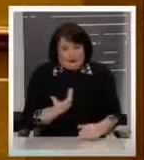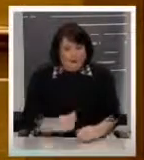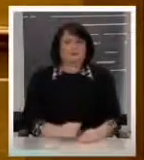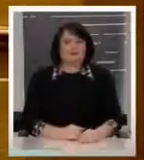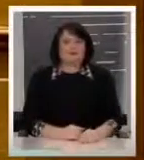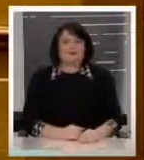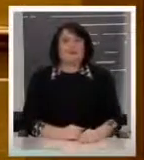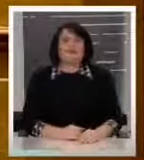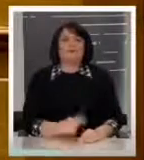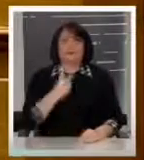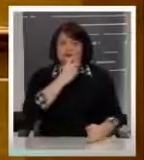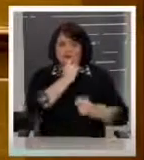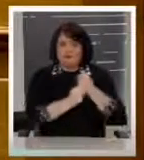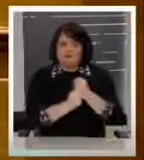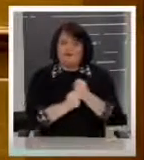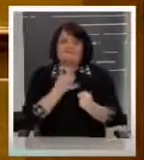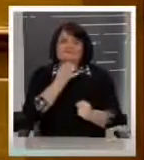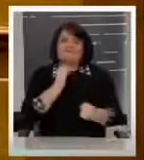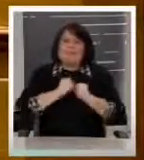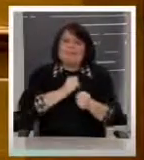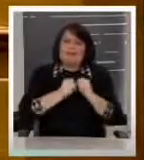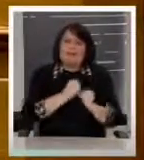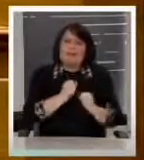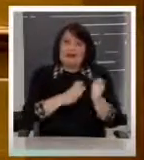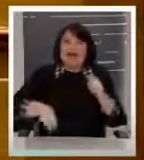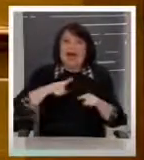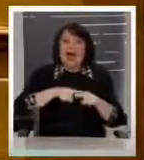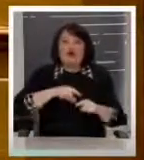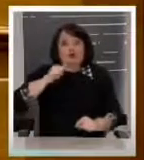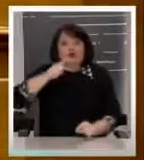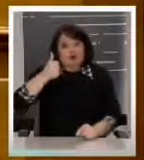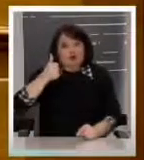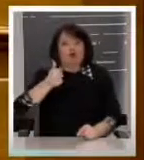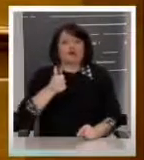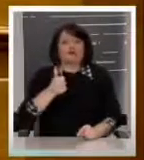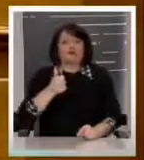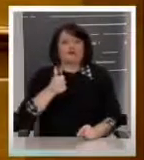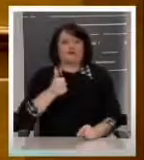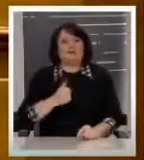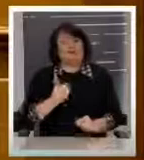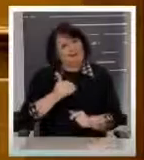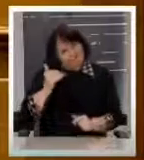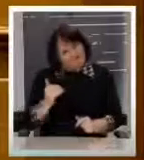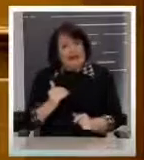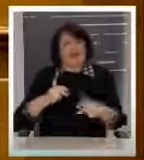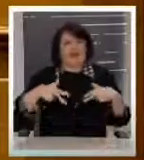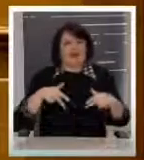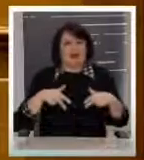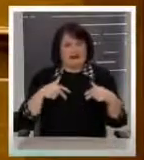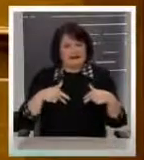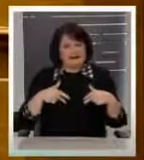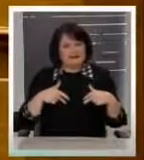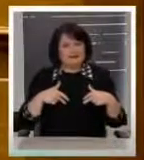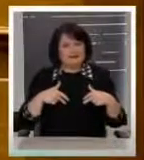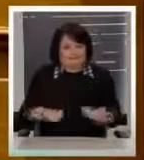2 έτη σκληρών προσπαθειών, πρωτίστως του ελληνικού λαού και δευτερευόντως της κυβέρνησής μας, που κατατίθεται